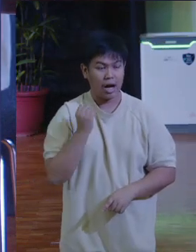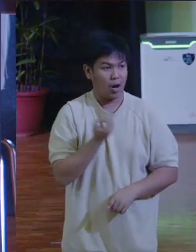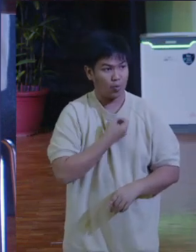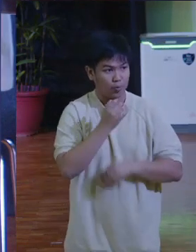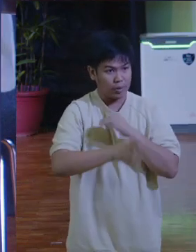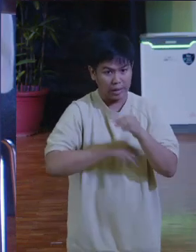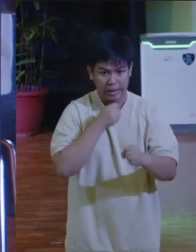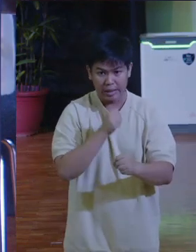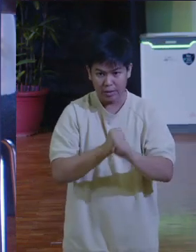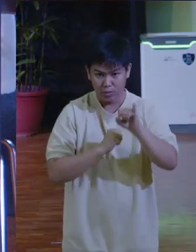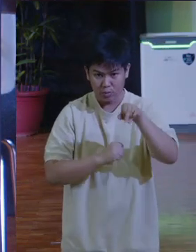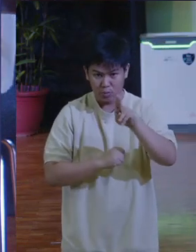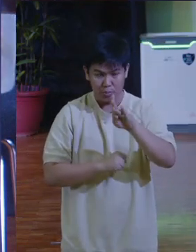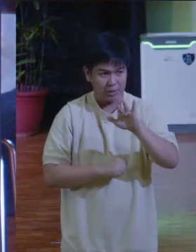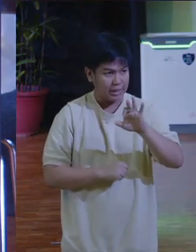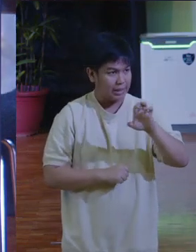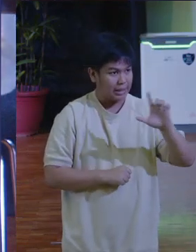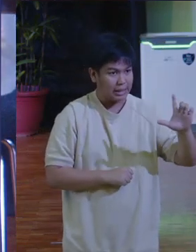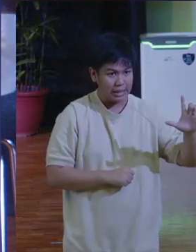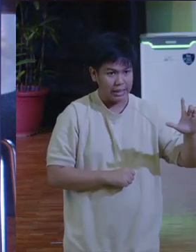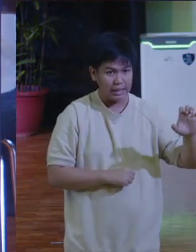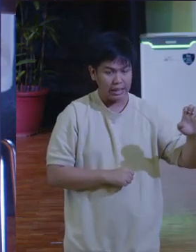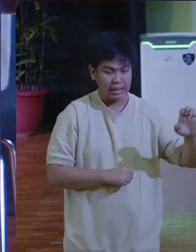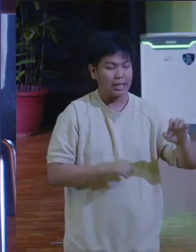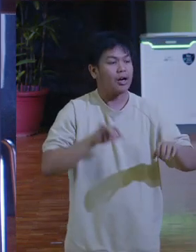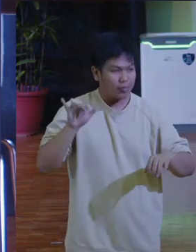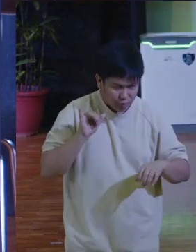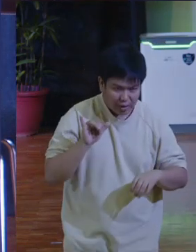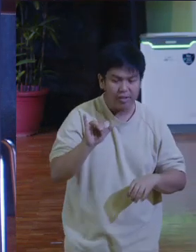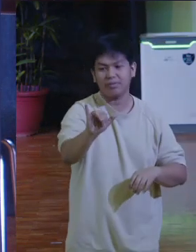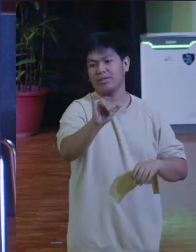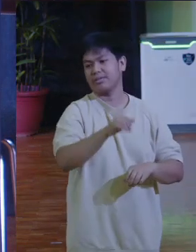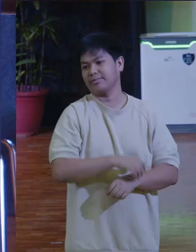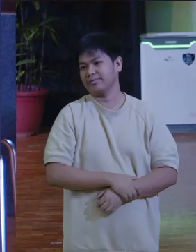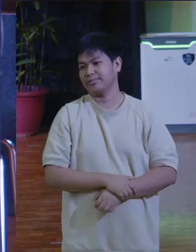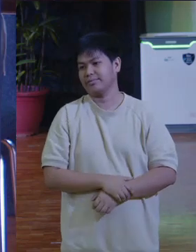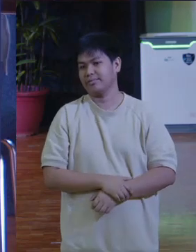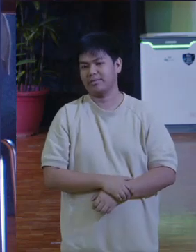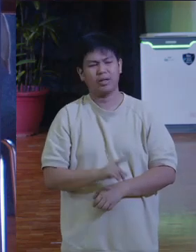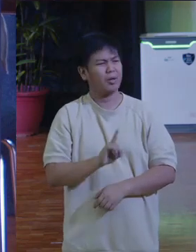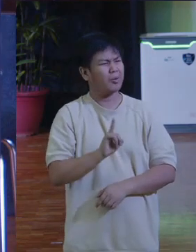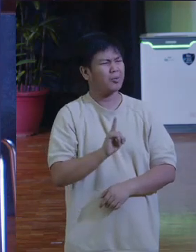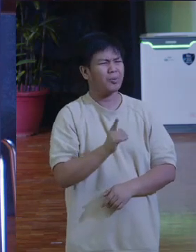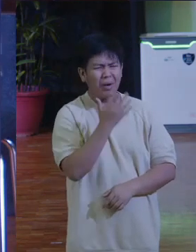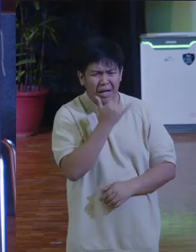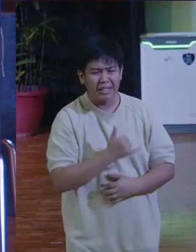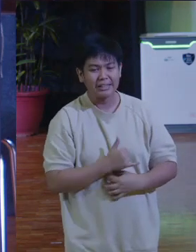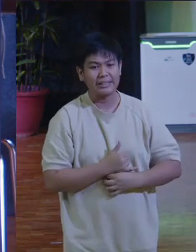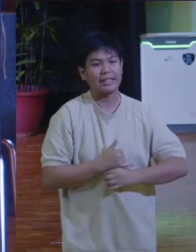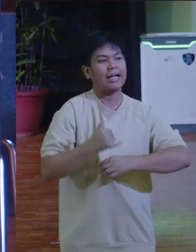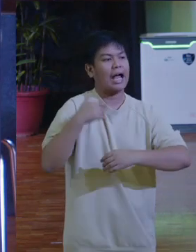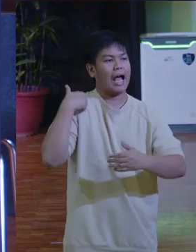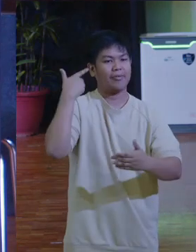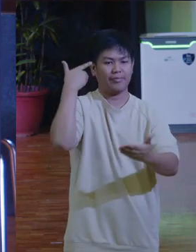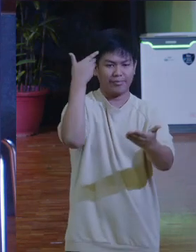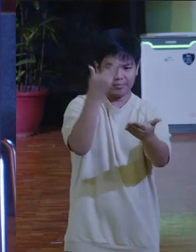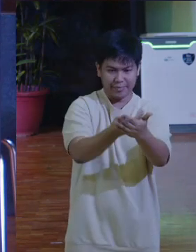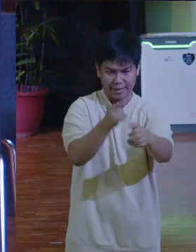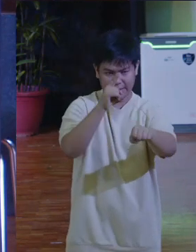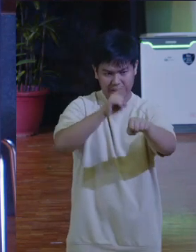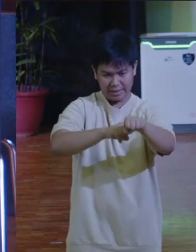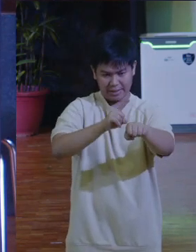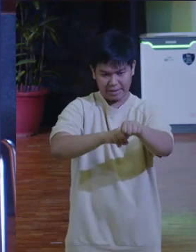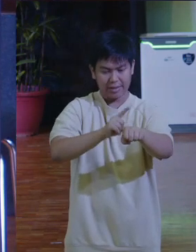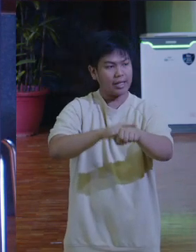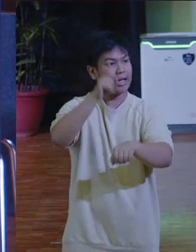ating kaligtasan. Sabi sa 2 Corinthians 6:2, for he says, in a favorable time, I